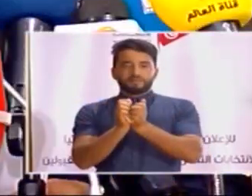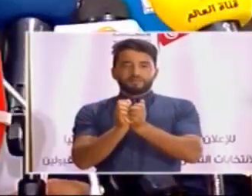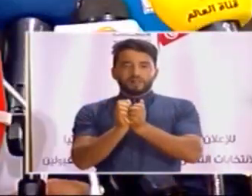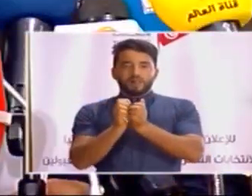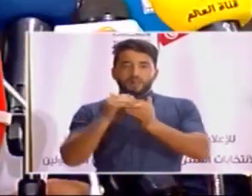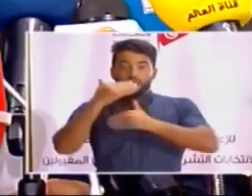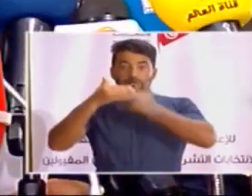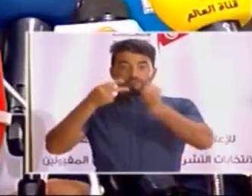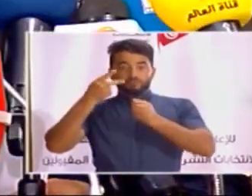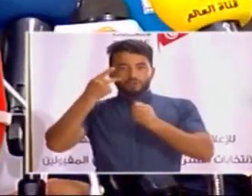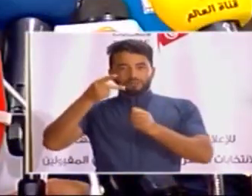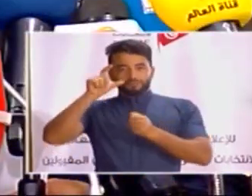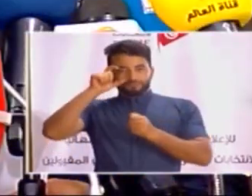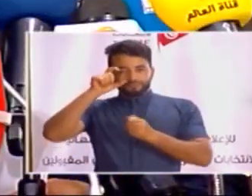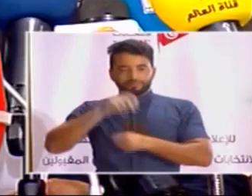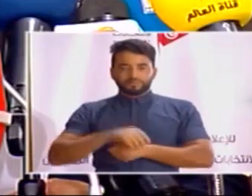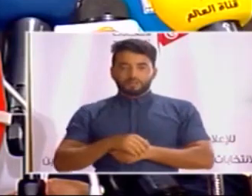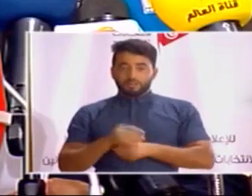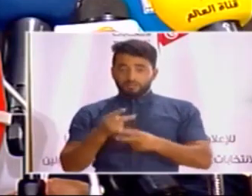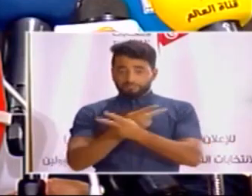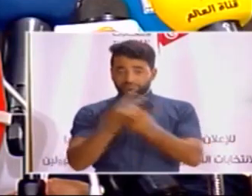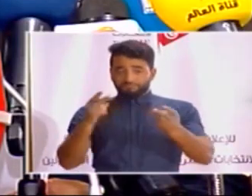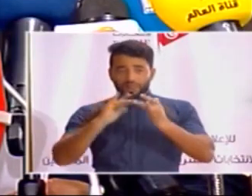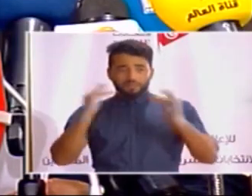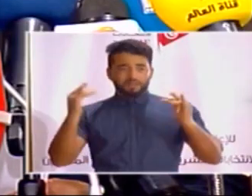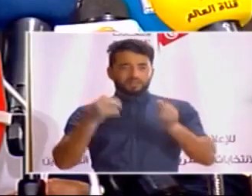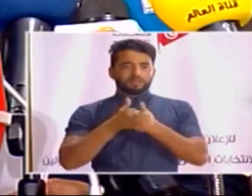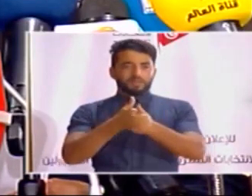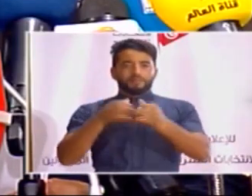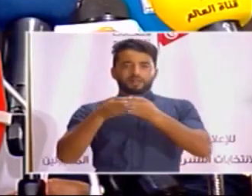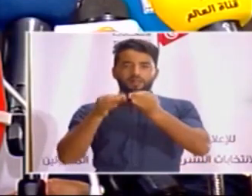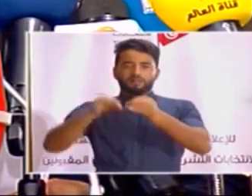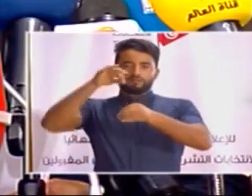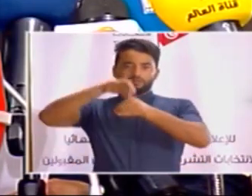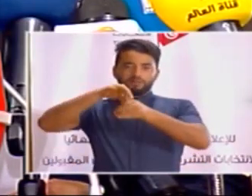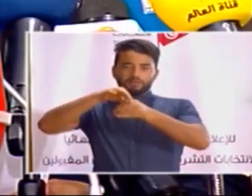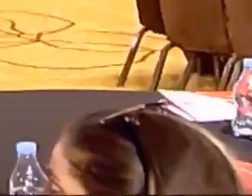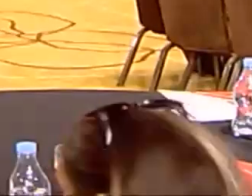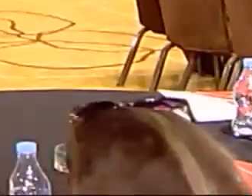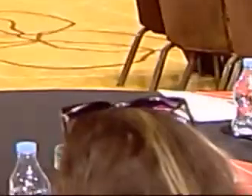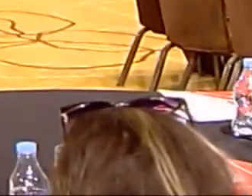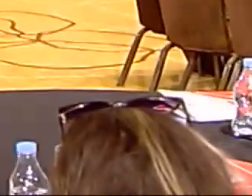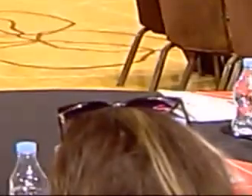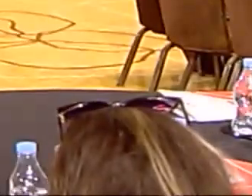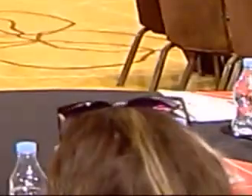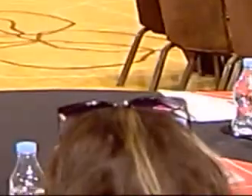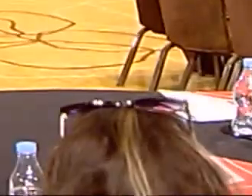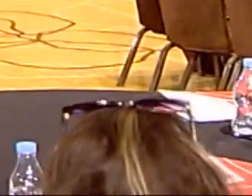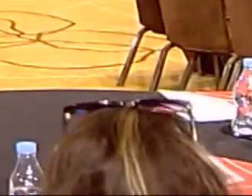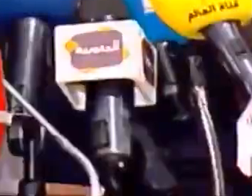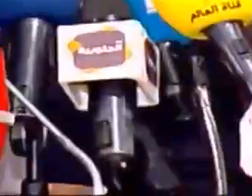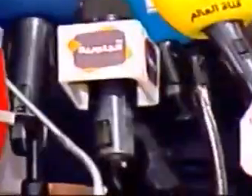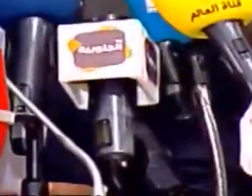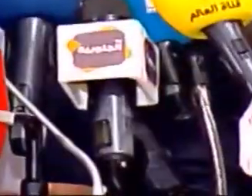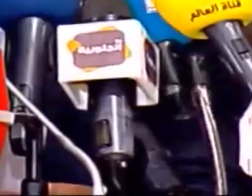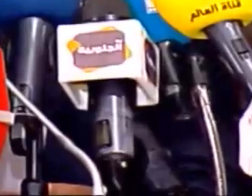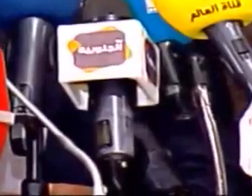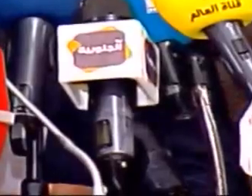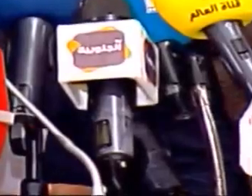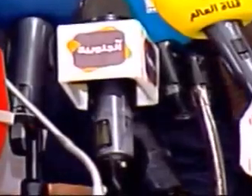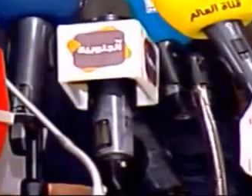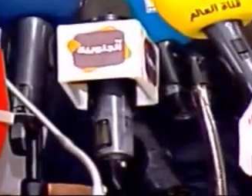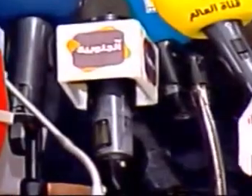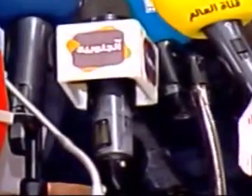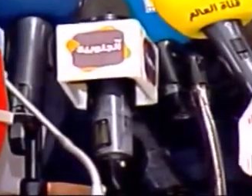و بالموقع الالكتروني للهيئه وينفذ حاله رئيس الهيئه العليا المستقله للانتخابات الذي